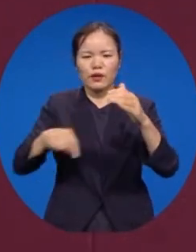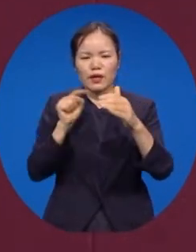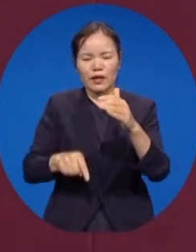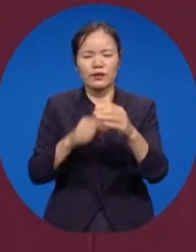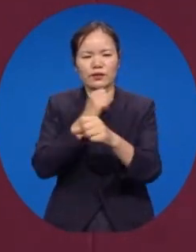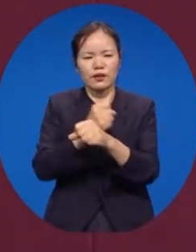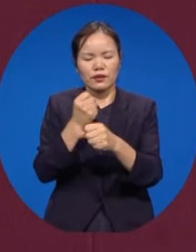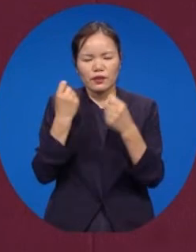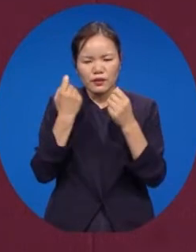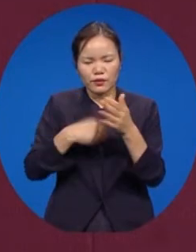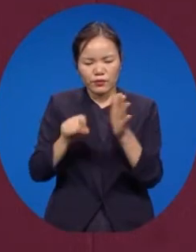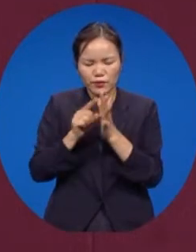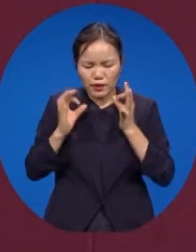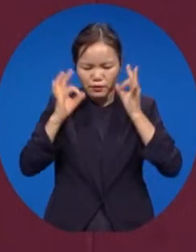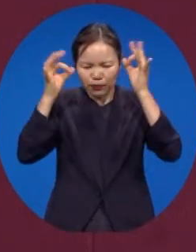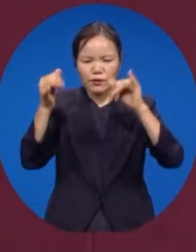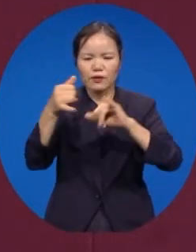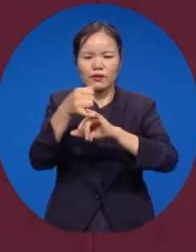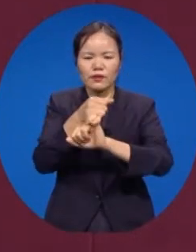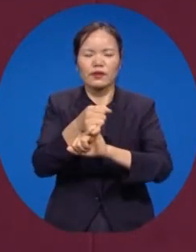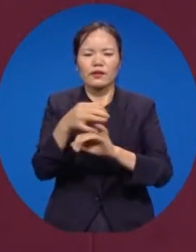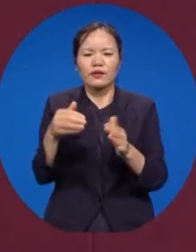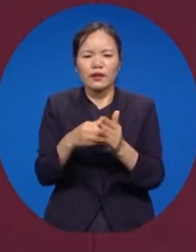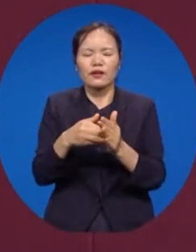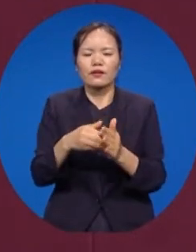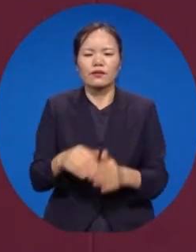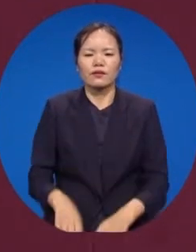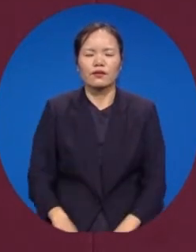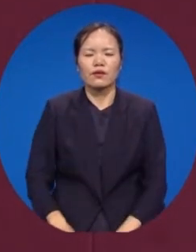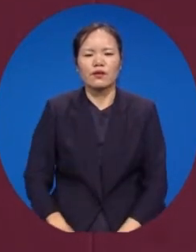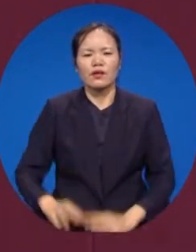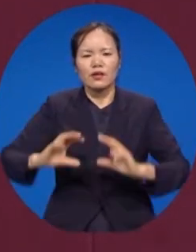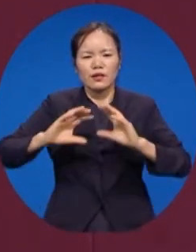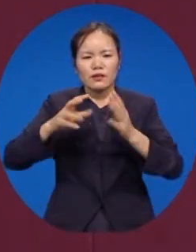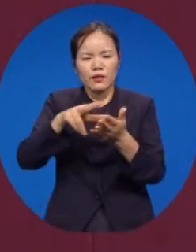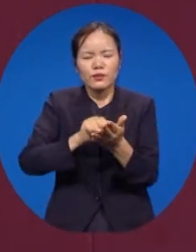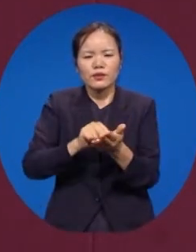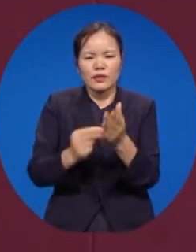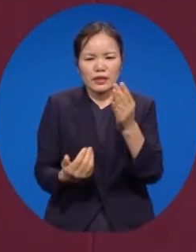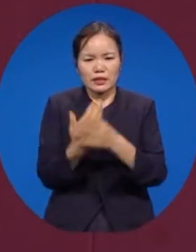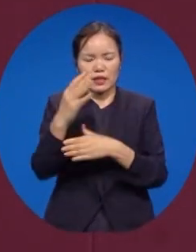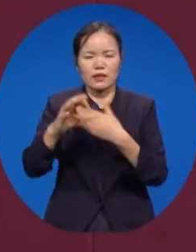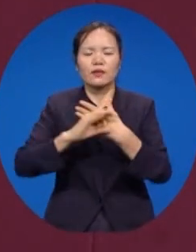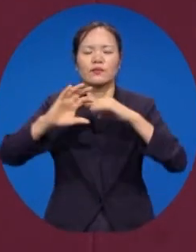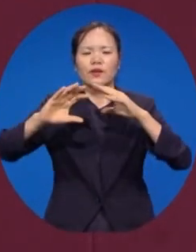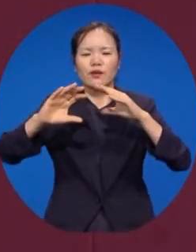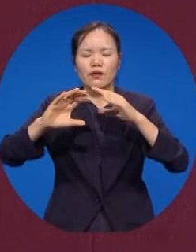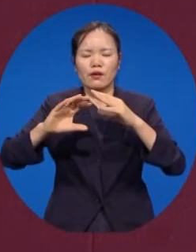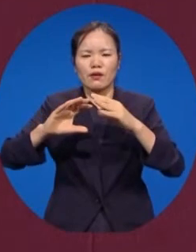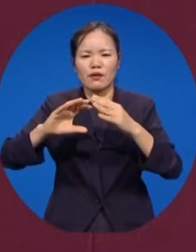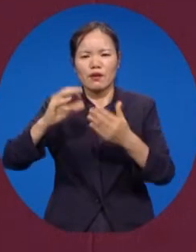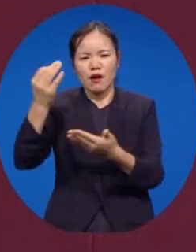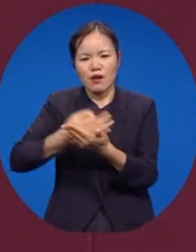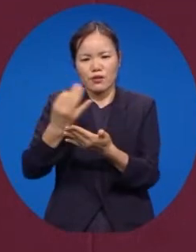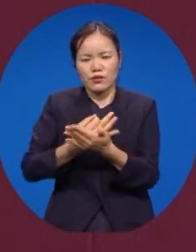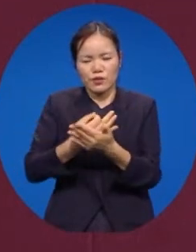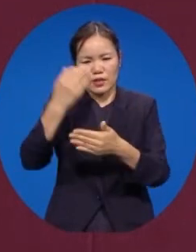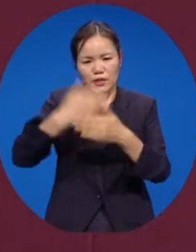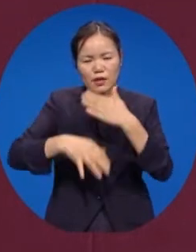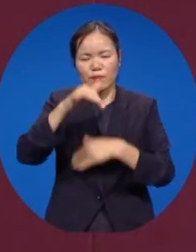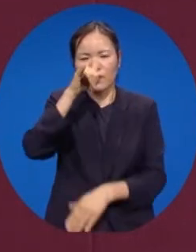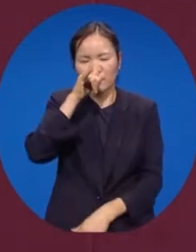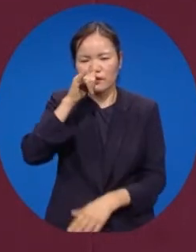애썼고 세계 잉여금이 생기면 국가 부채를 갚는 데 최우선적으로 썼습니다.